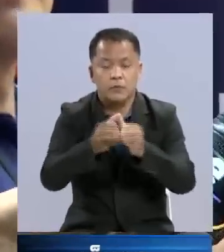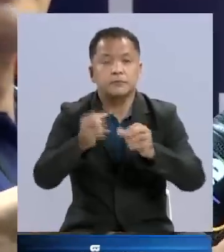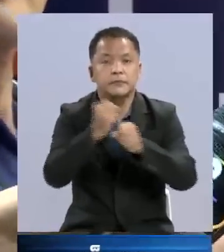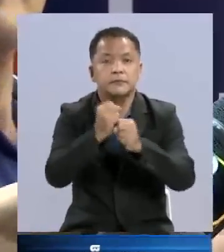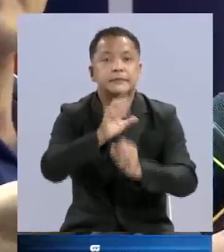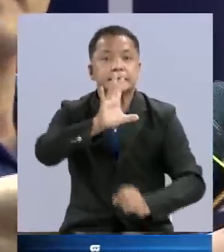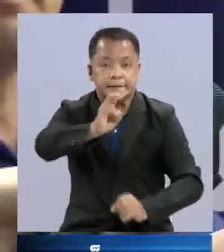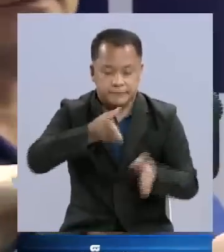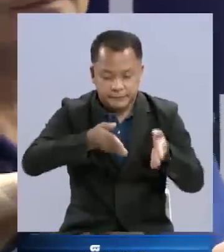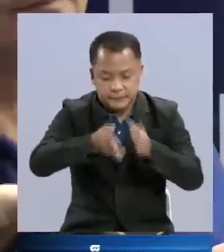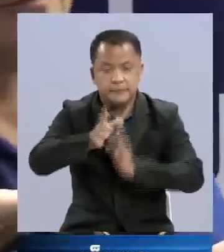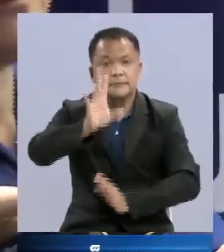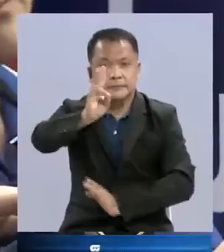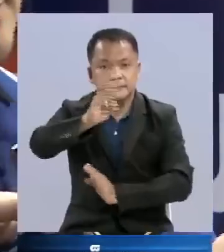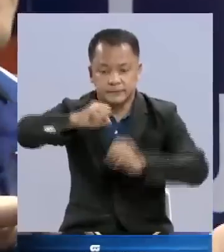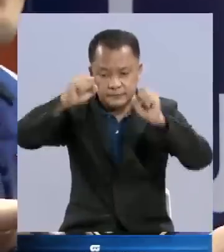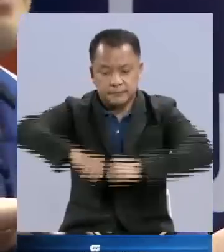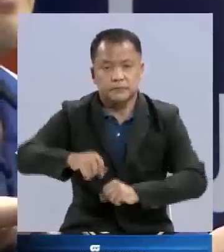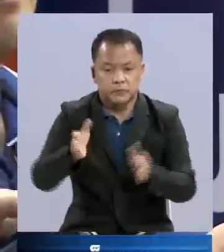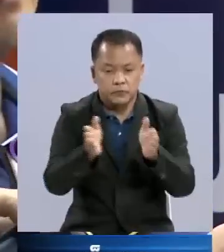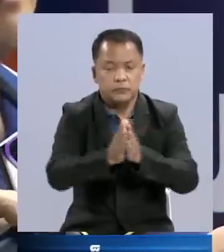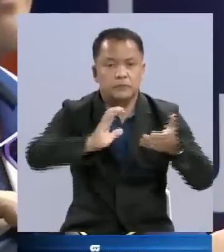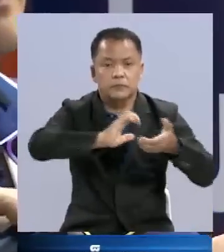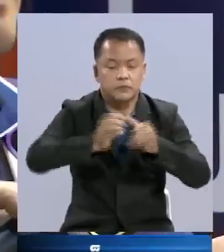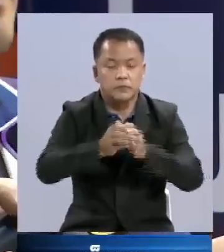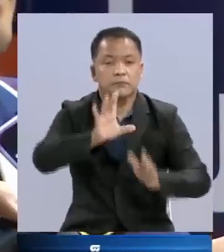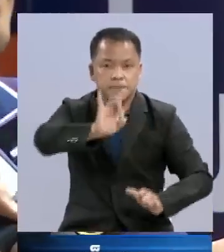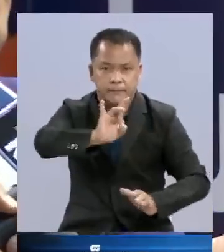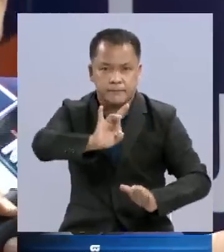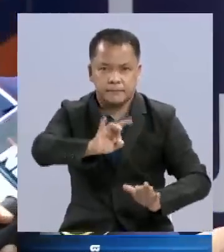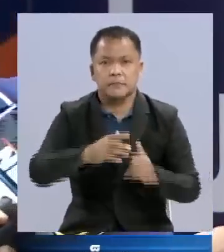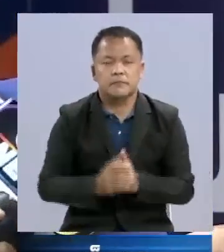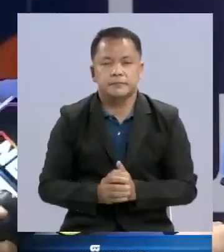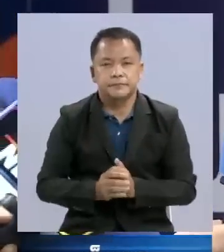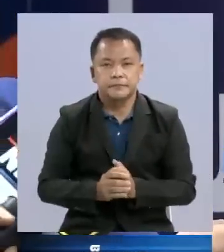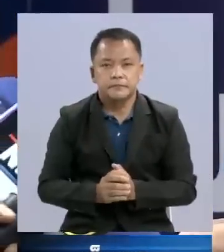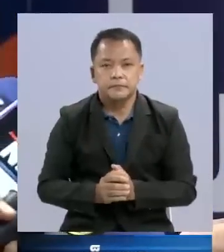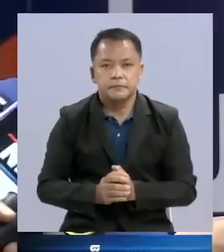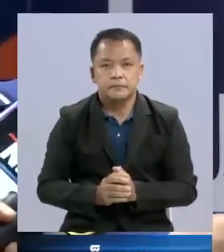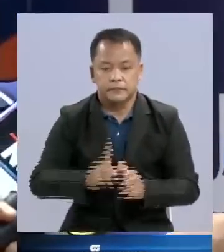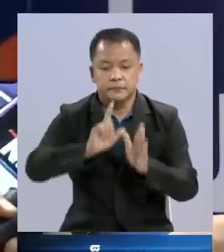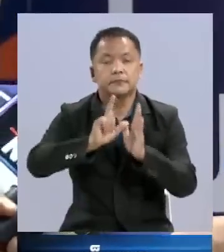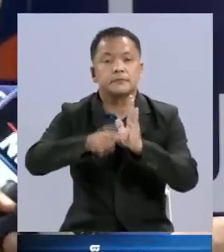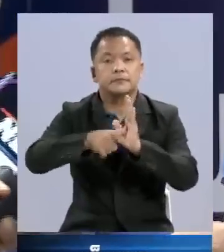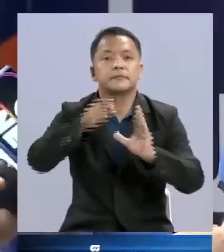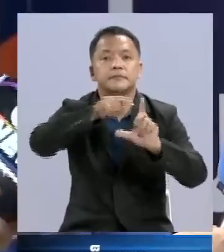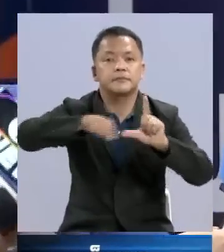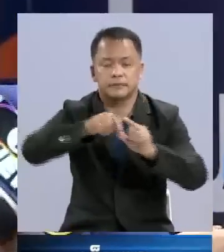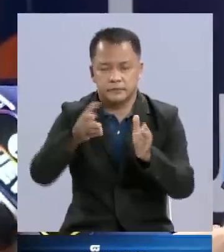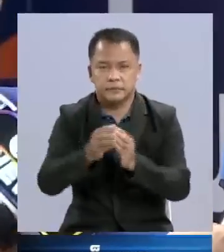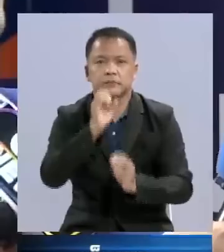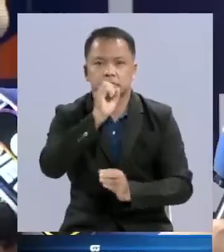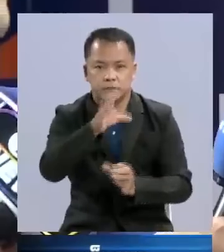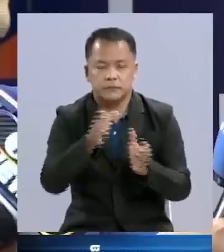งาน7ด้านตามมติ8พรรคร่วมเนี่ยนะครับโดยทางคุณชัยธวัฒน์เองเนี่ยนะครับก็บ